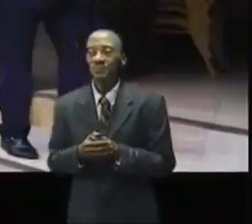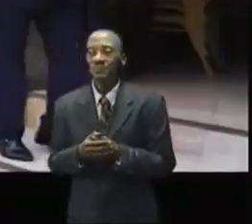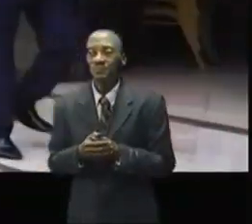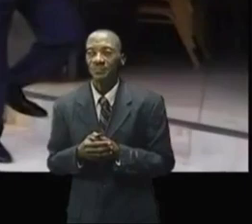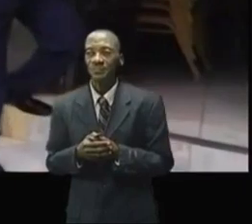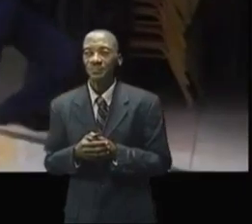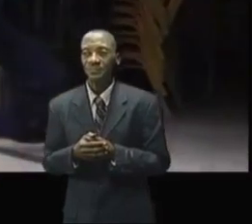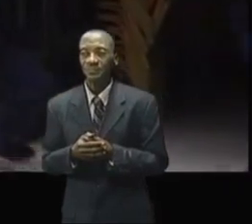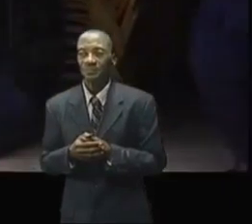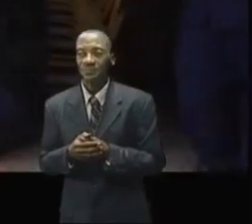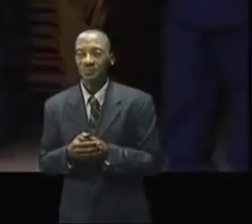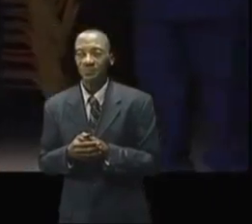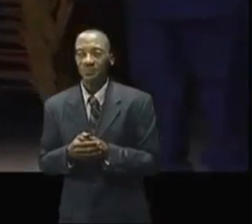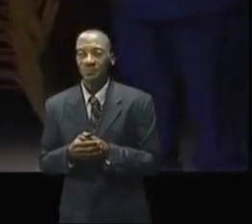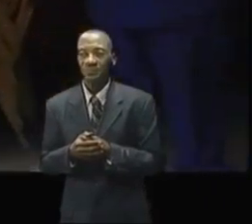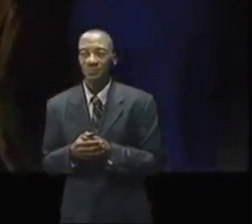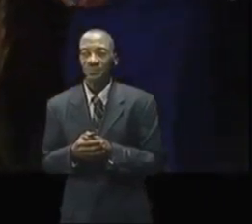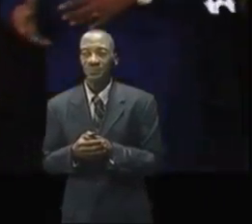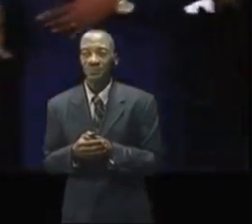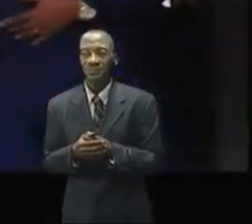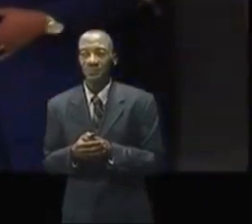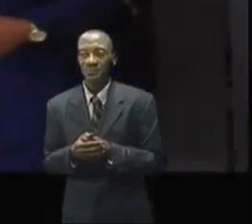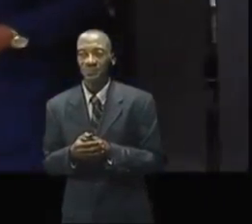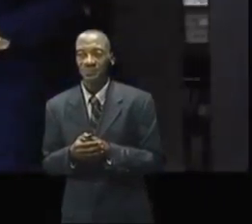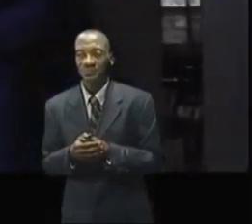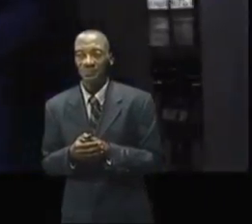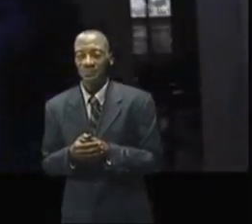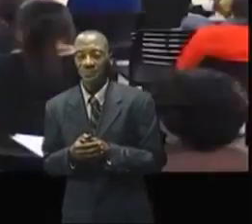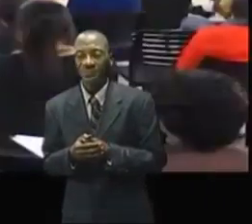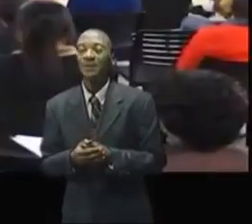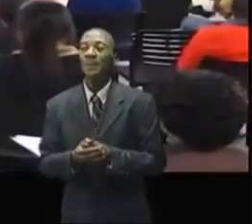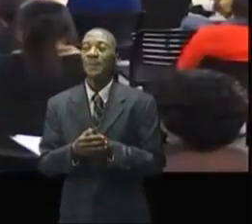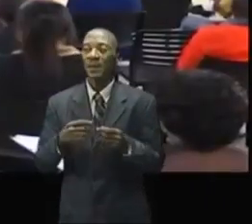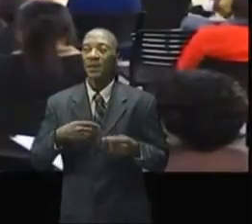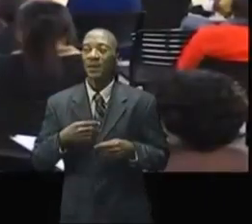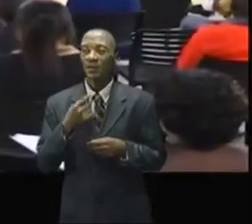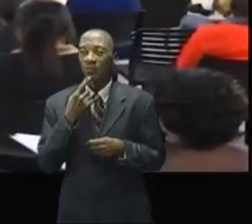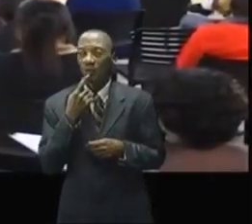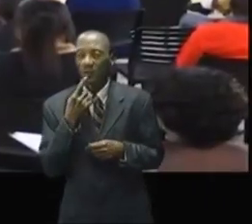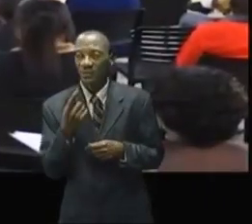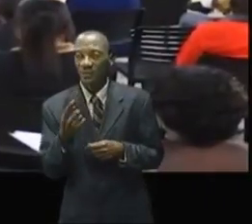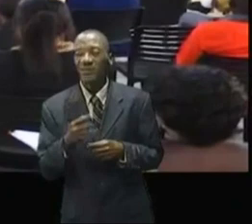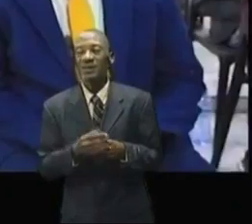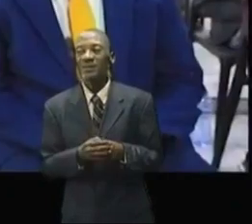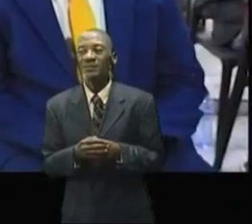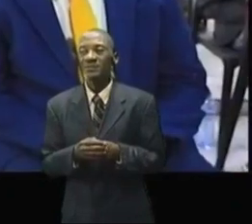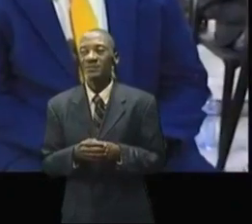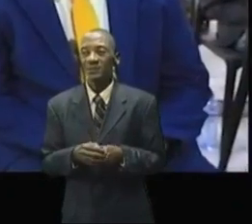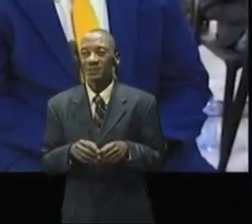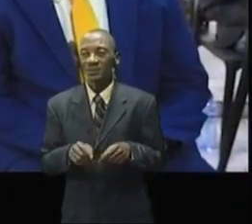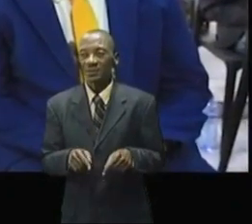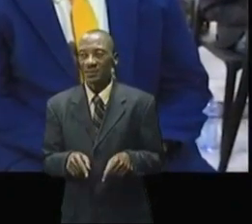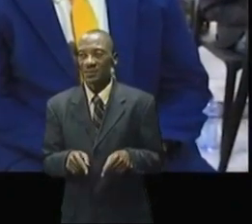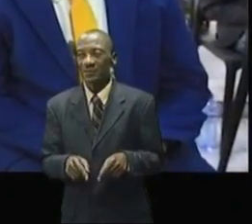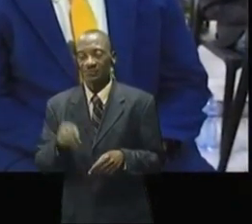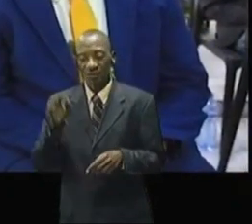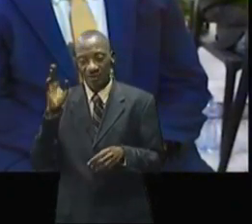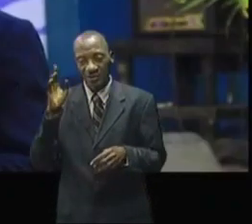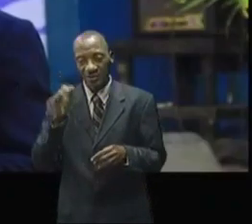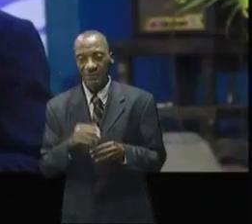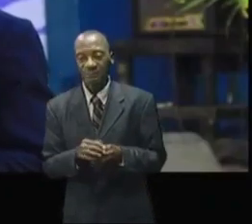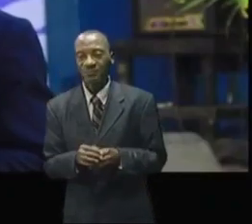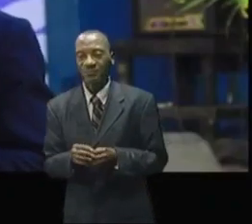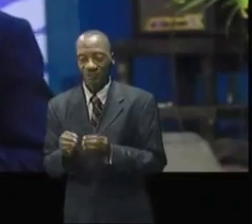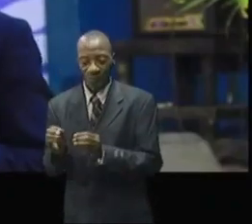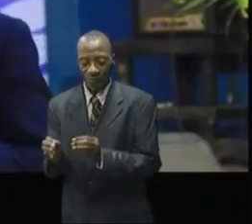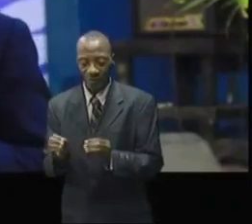Tous les bergers des églises de Kinshasa, la capitale, sont unanimes. La prière est l'arme la plus redoutable pour vaincre l'ennemi. Il faut